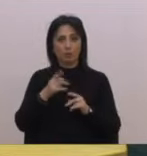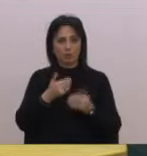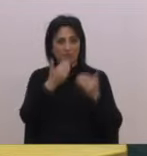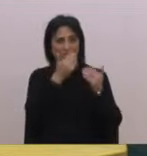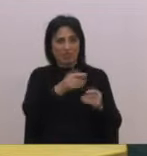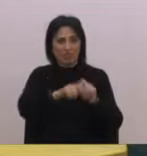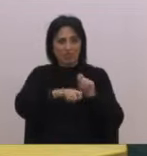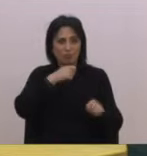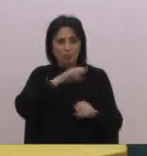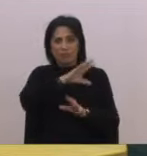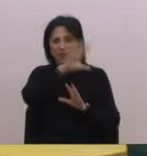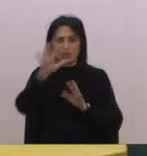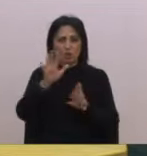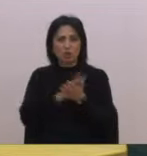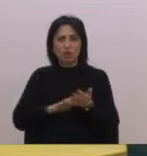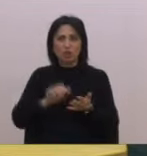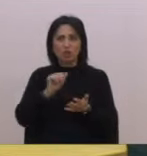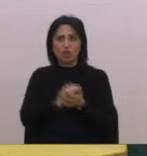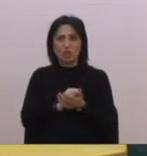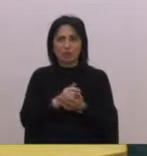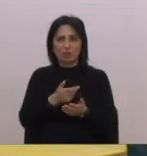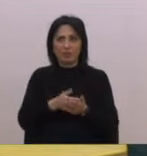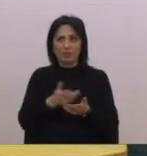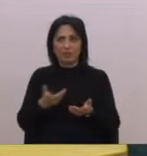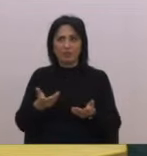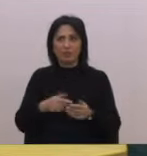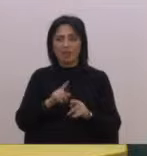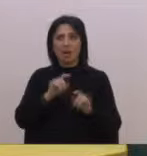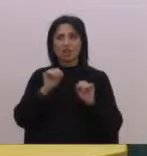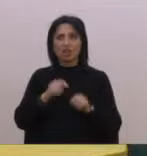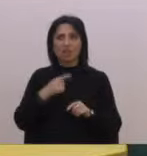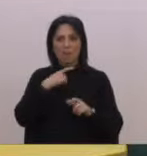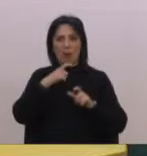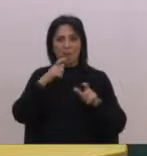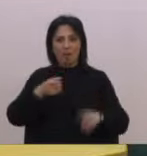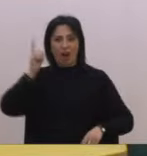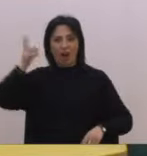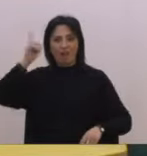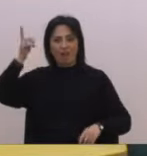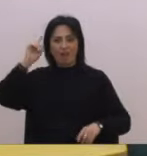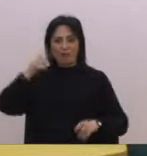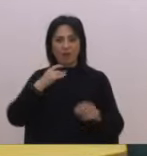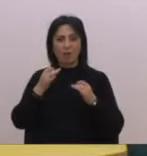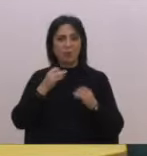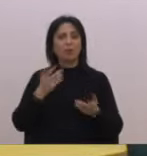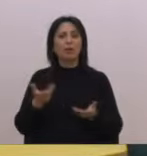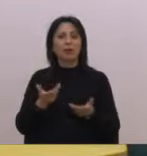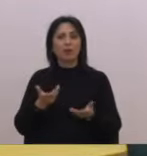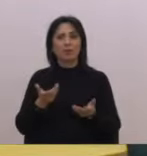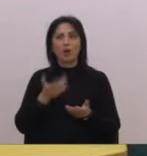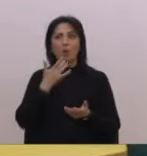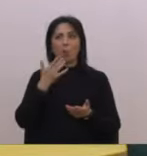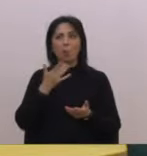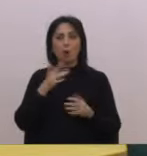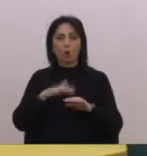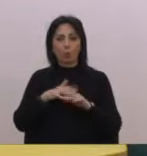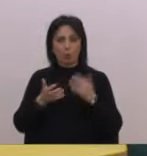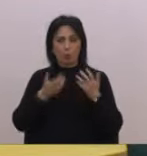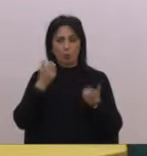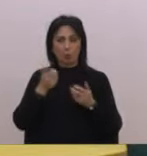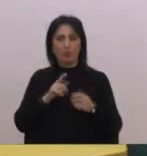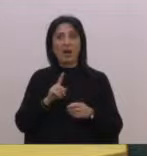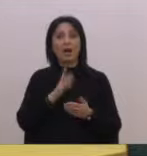აქ ტრიბუნასთან, ჭახეთ და რაც შეიძლება ხმამაღლად ისაუბროთ და პოლიტიკური ქულები დაიწეროთ.